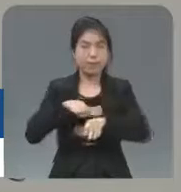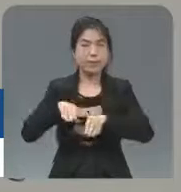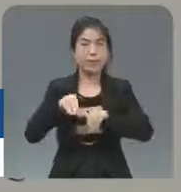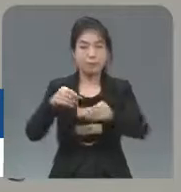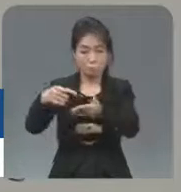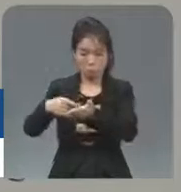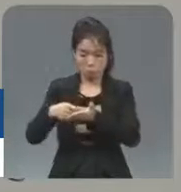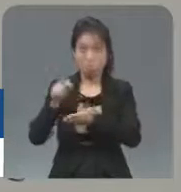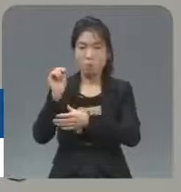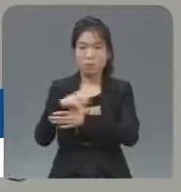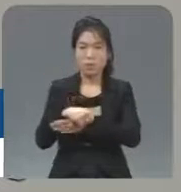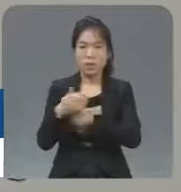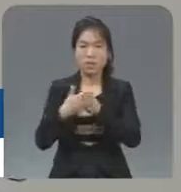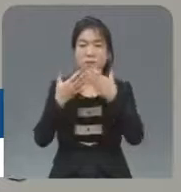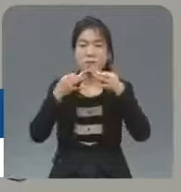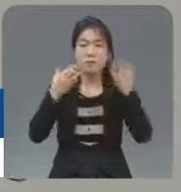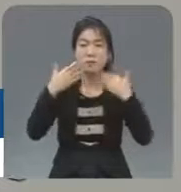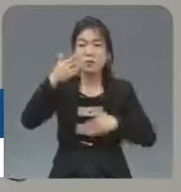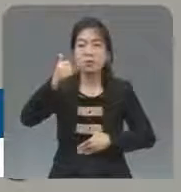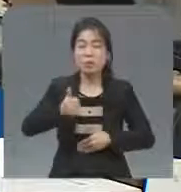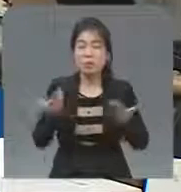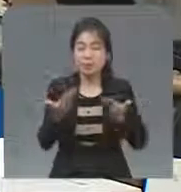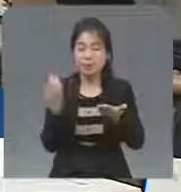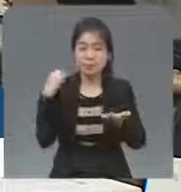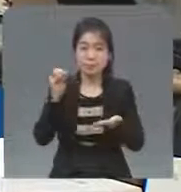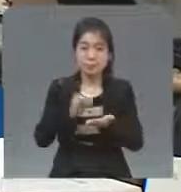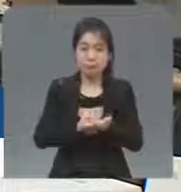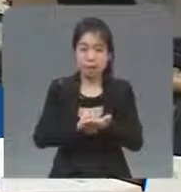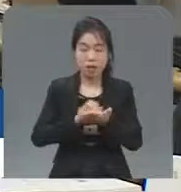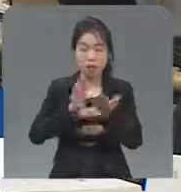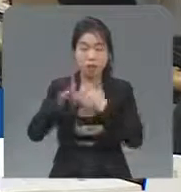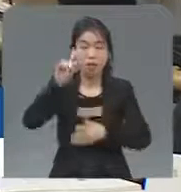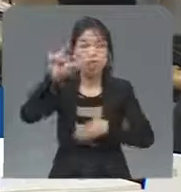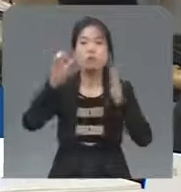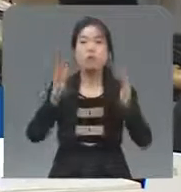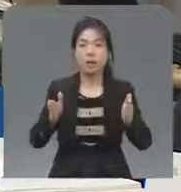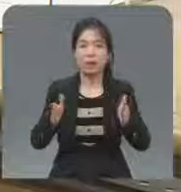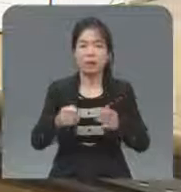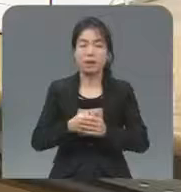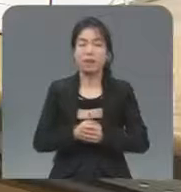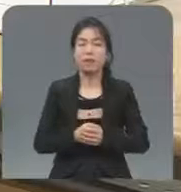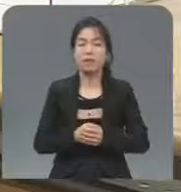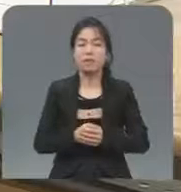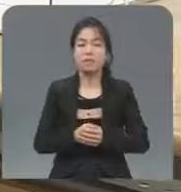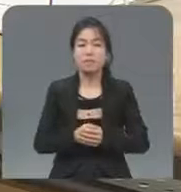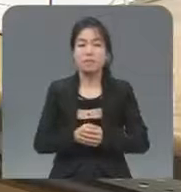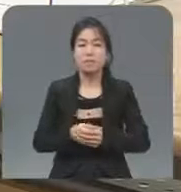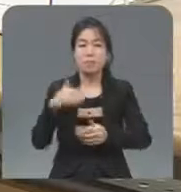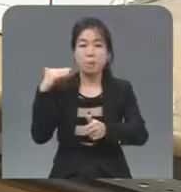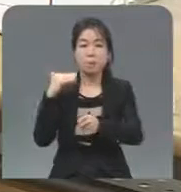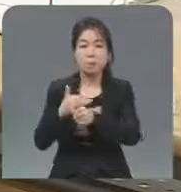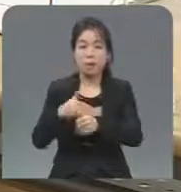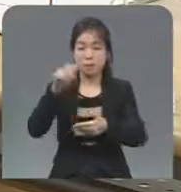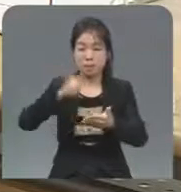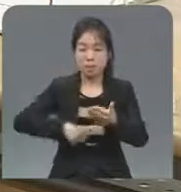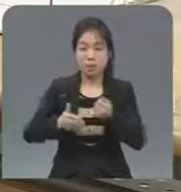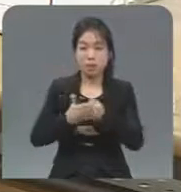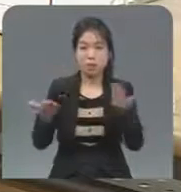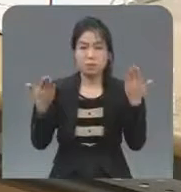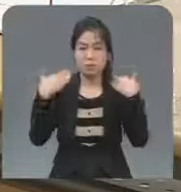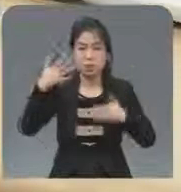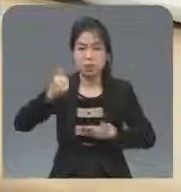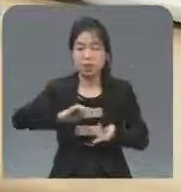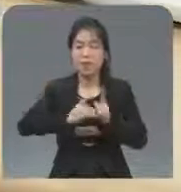신청을 받아들여 김 총장이 직무에 복귀한 지 보름 만에 일입니다. 해임 의결로 총장 직무 대행